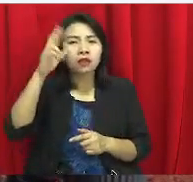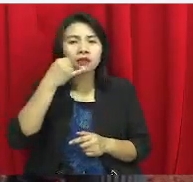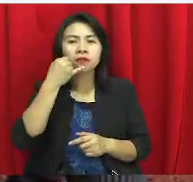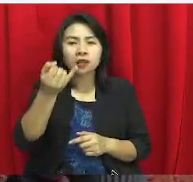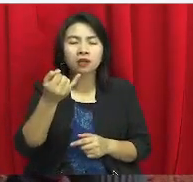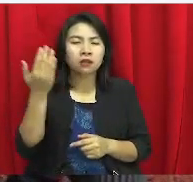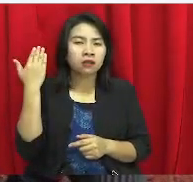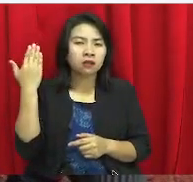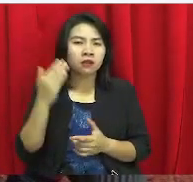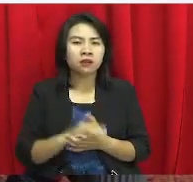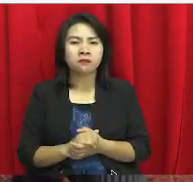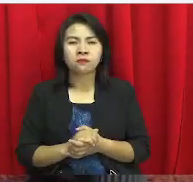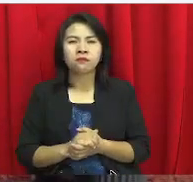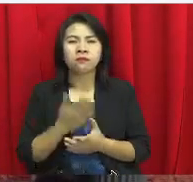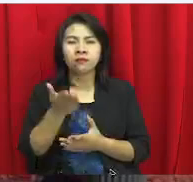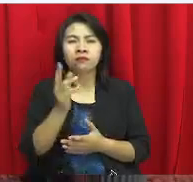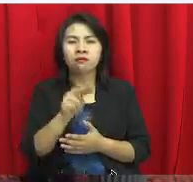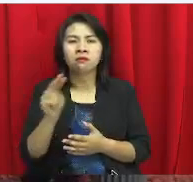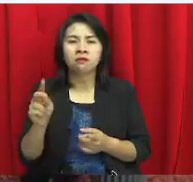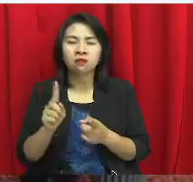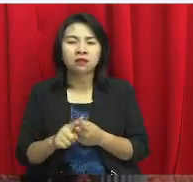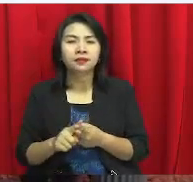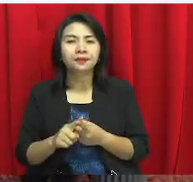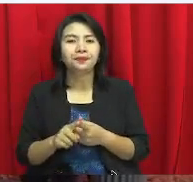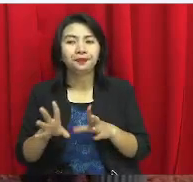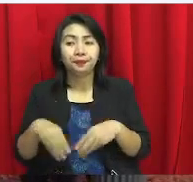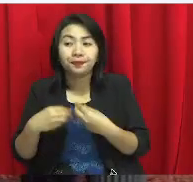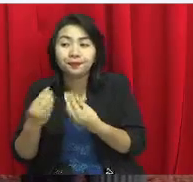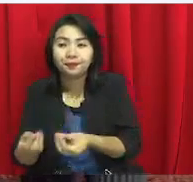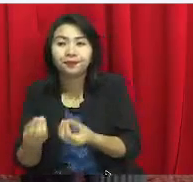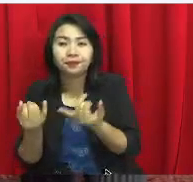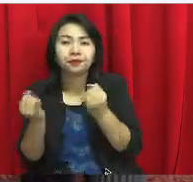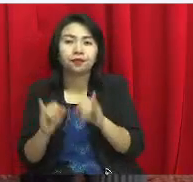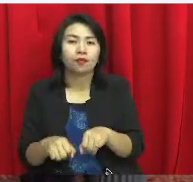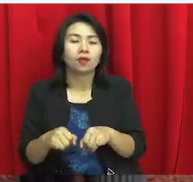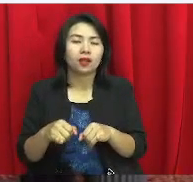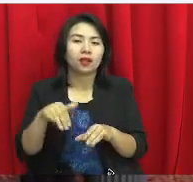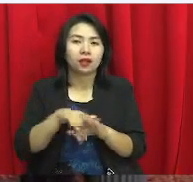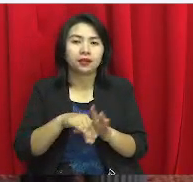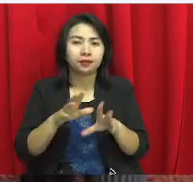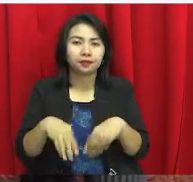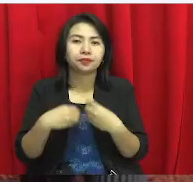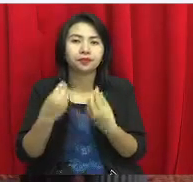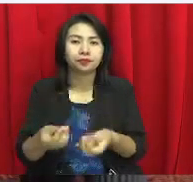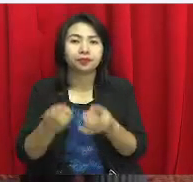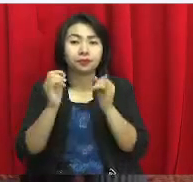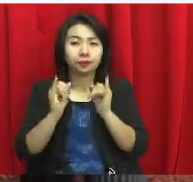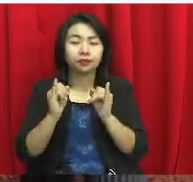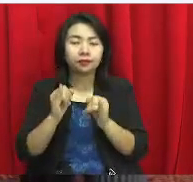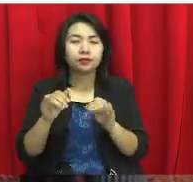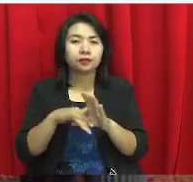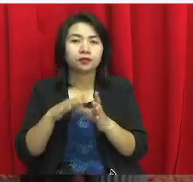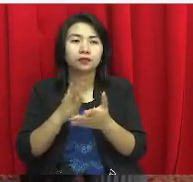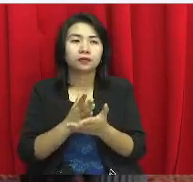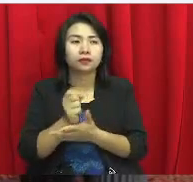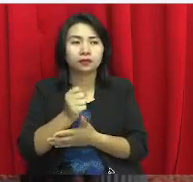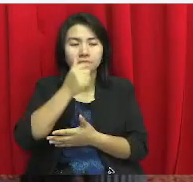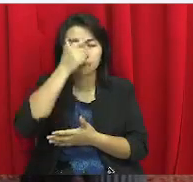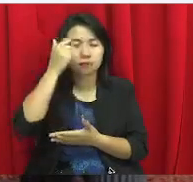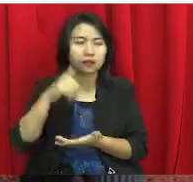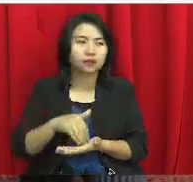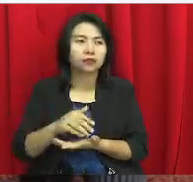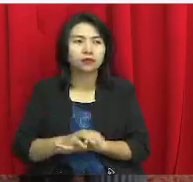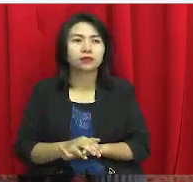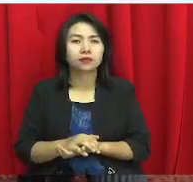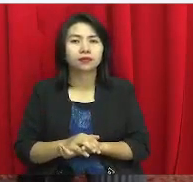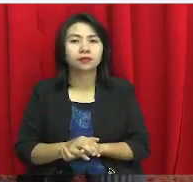seriously yung when it comes dun sa binigyang halaga ni Sir Joe, yung instruction in righteousness. Sapagkat alam nyo po mga kapatid, nabanggit